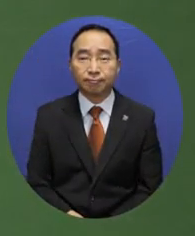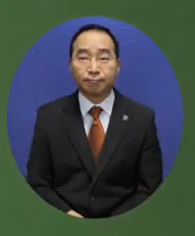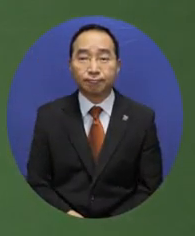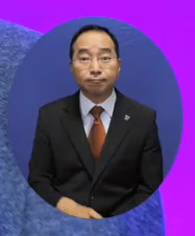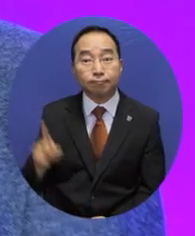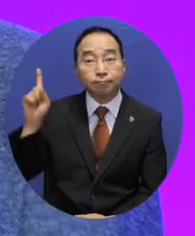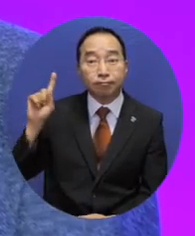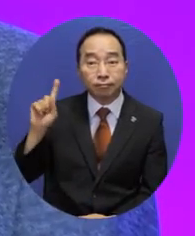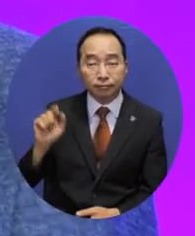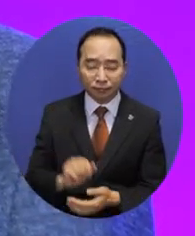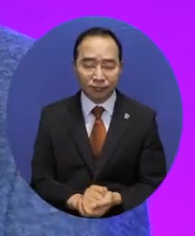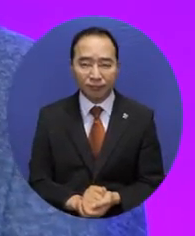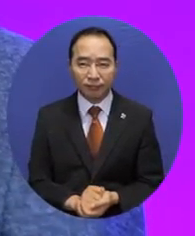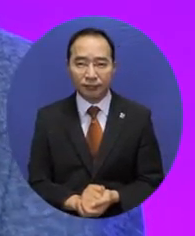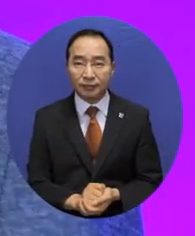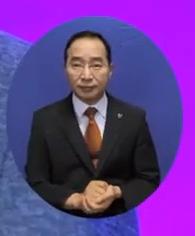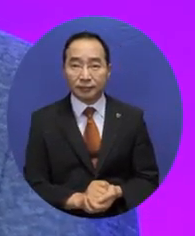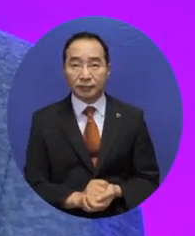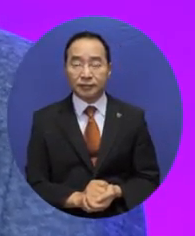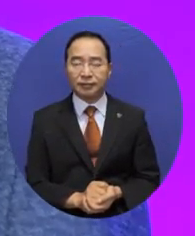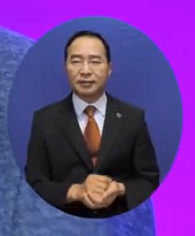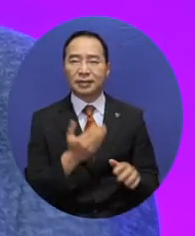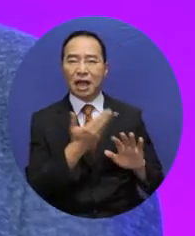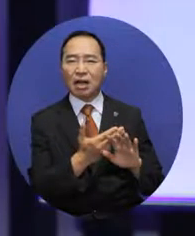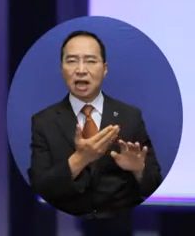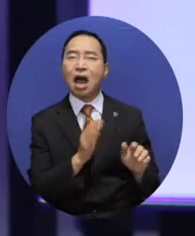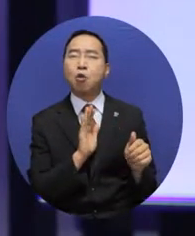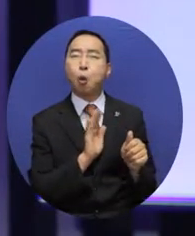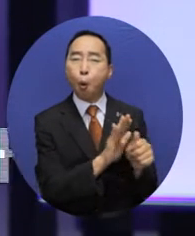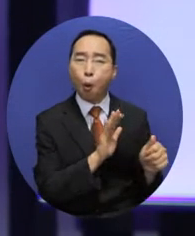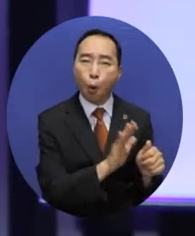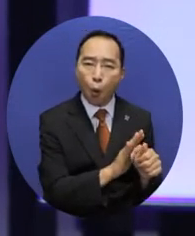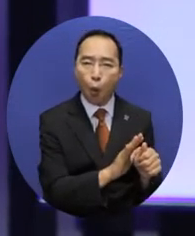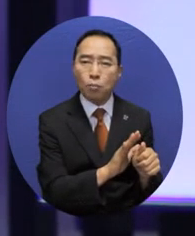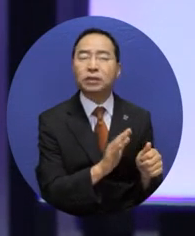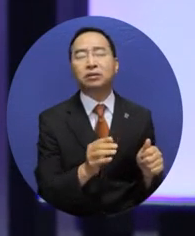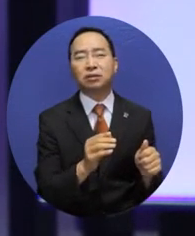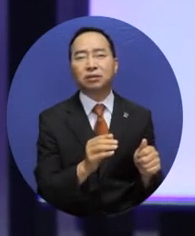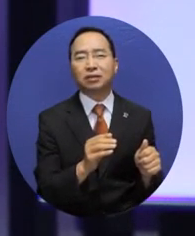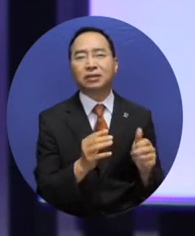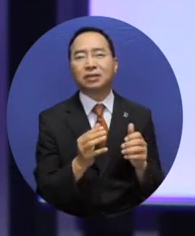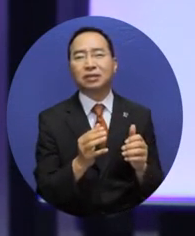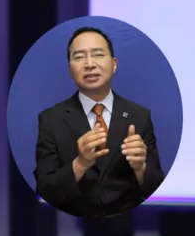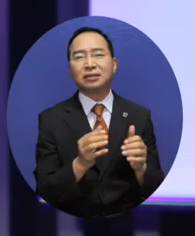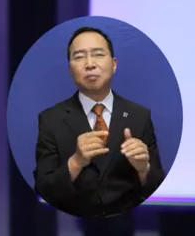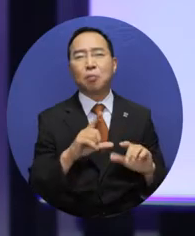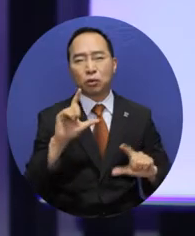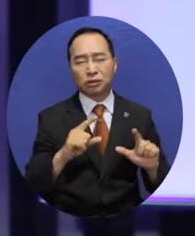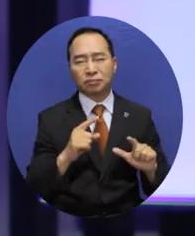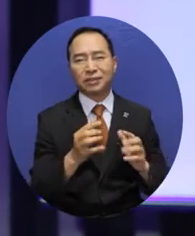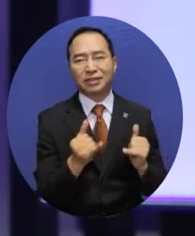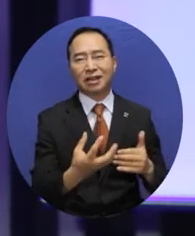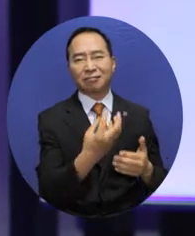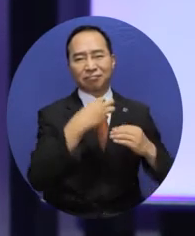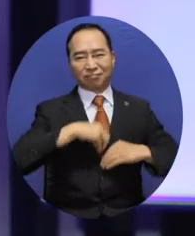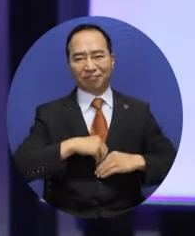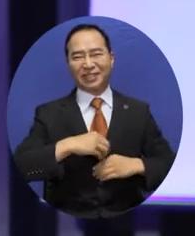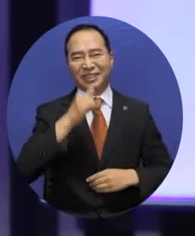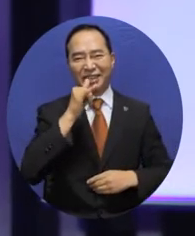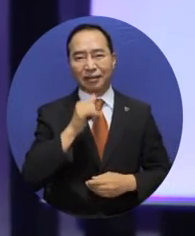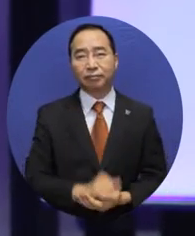윌슨은 이타적 유전자론을 폅니다. 인간 또한 사회를 형성하면서 이타적 협력을 했습니다.